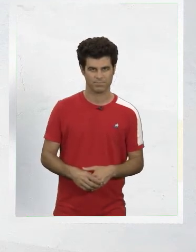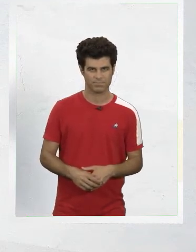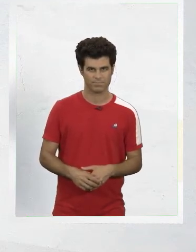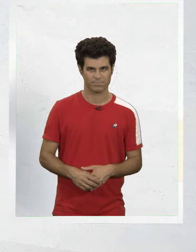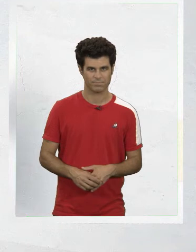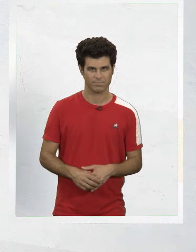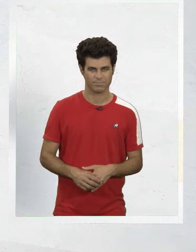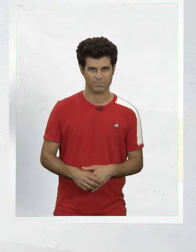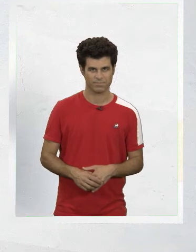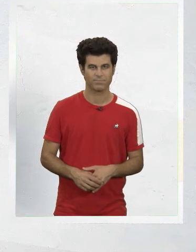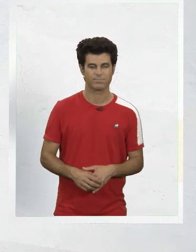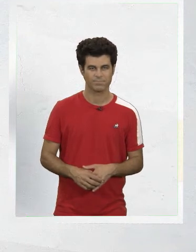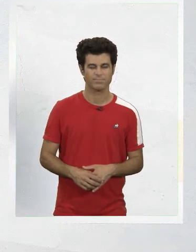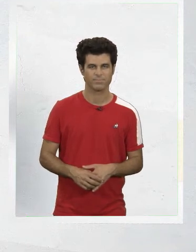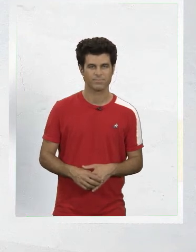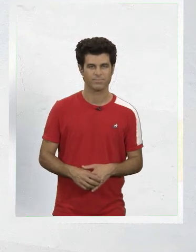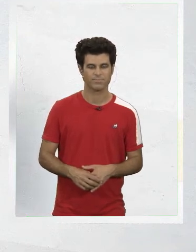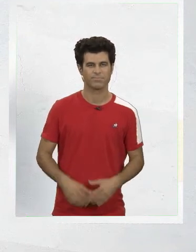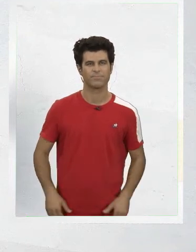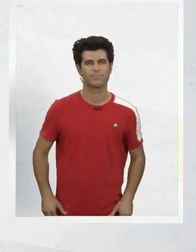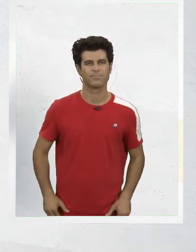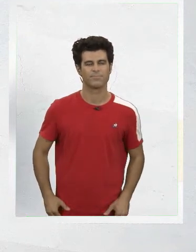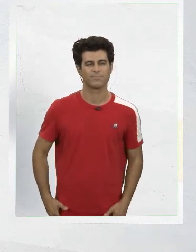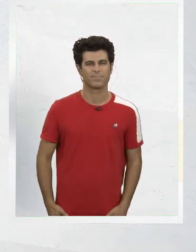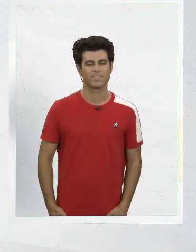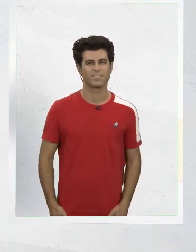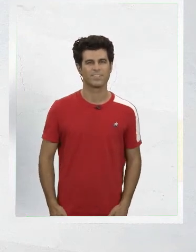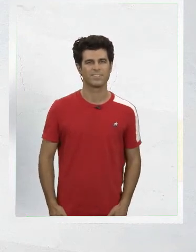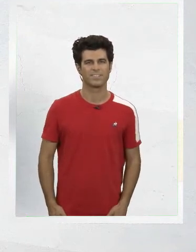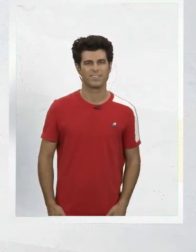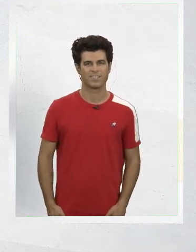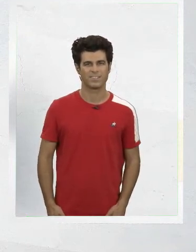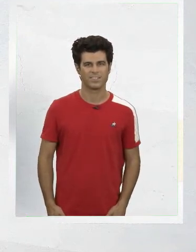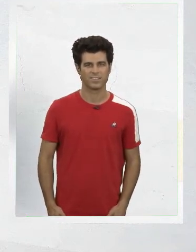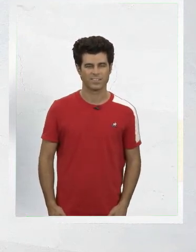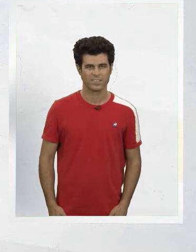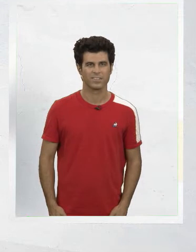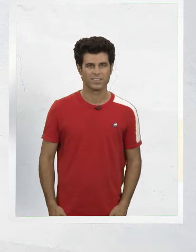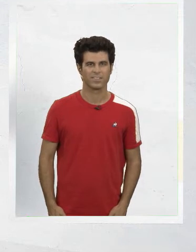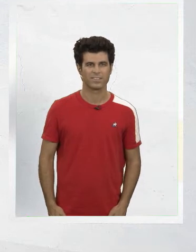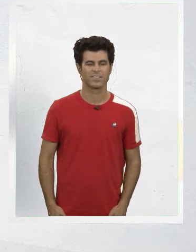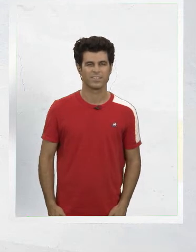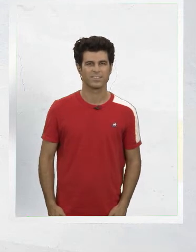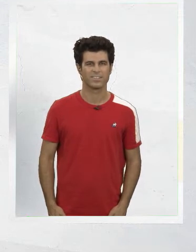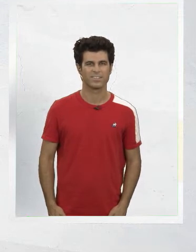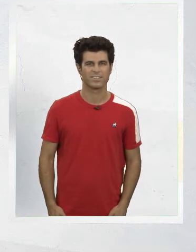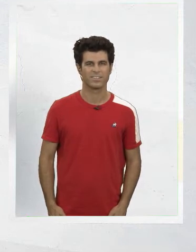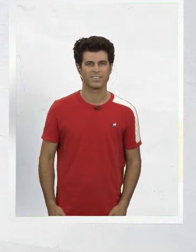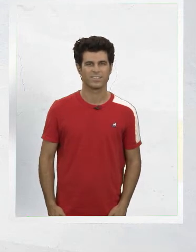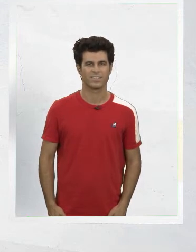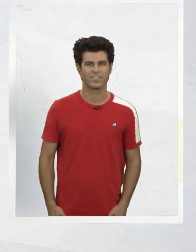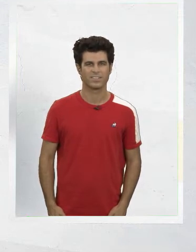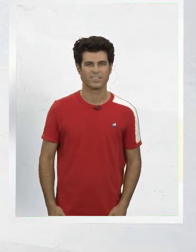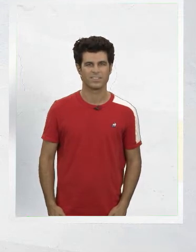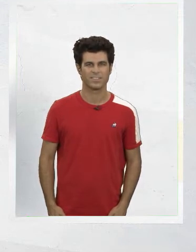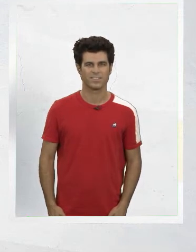למשל מפגש של ציור. אז אני מראה להם, אני יוצאת מתמונה שלי, מראה להם,